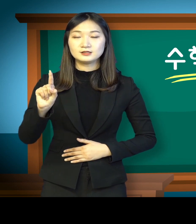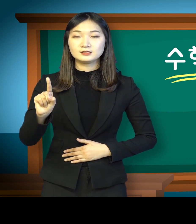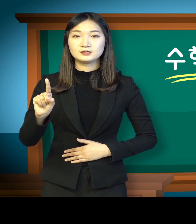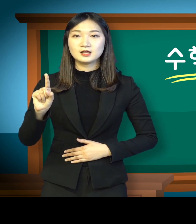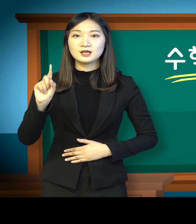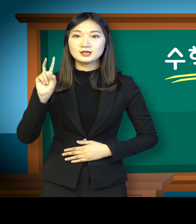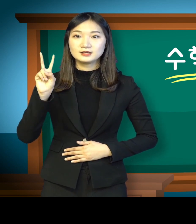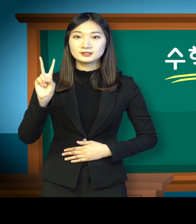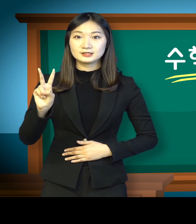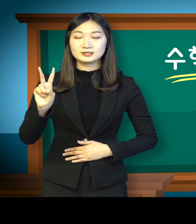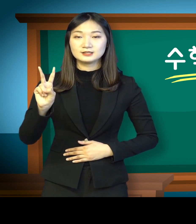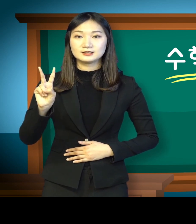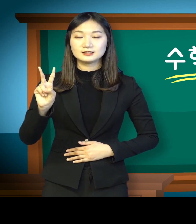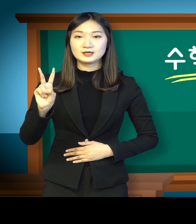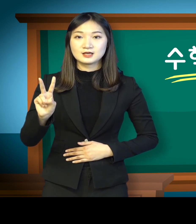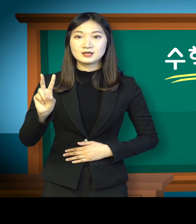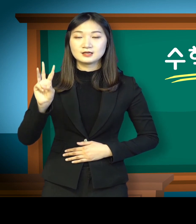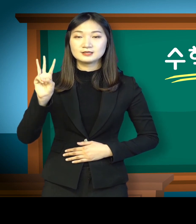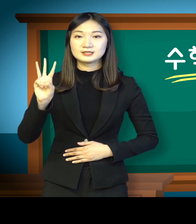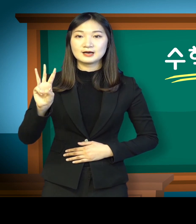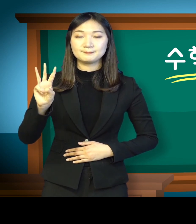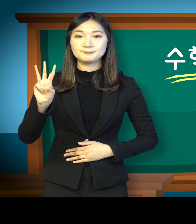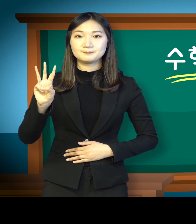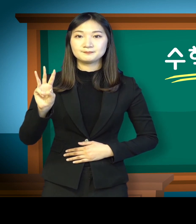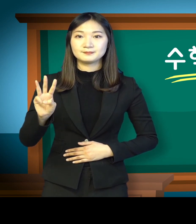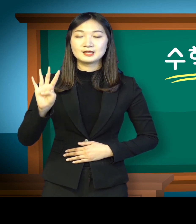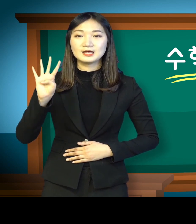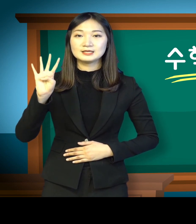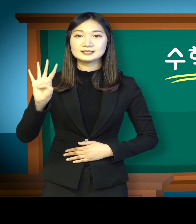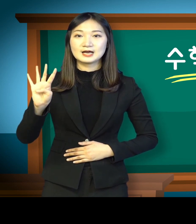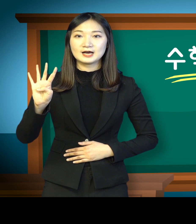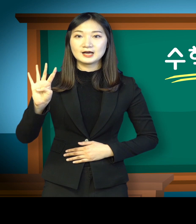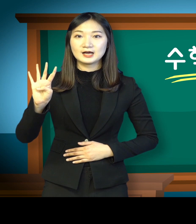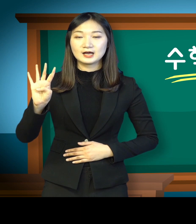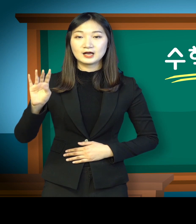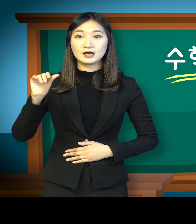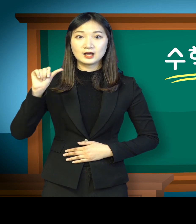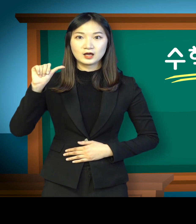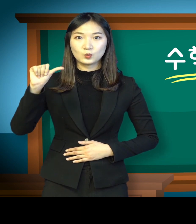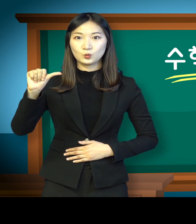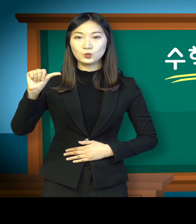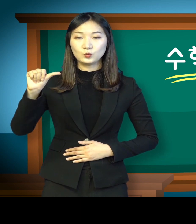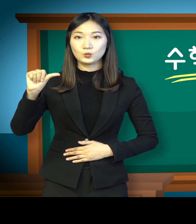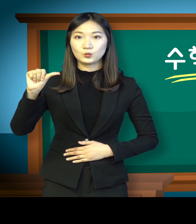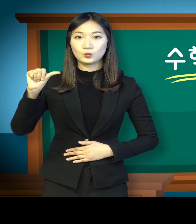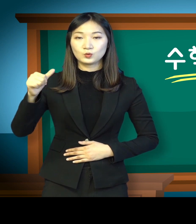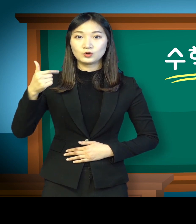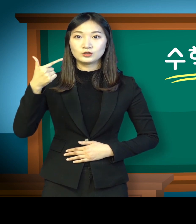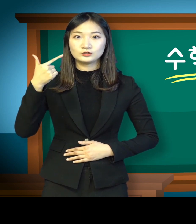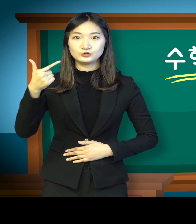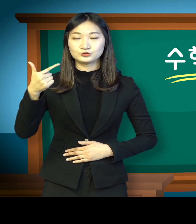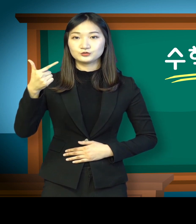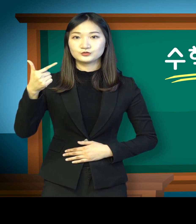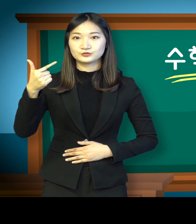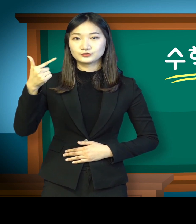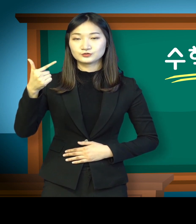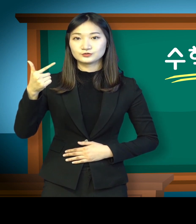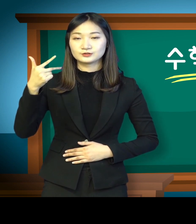1, 2, 3, 4, 5,